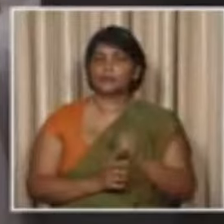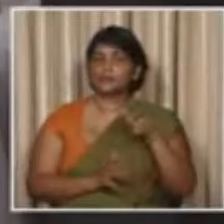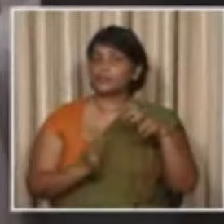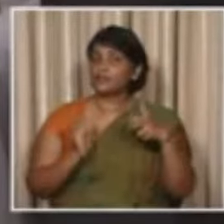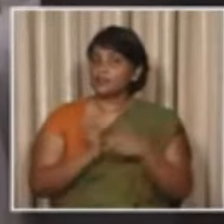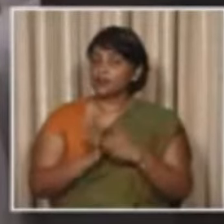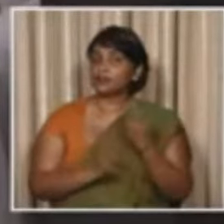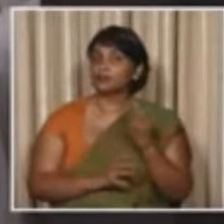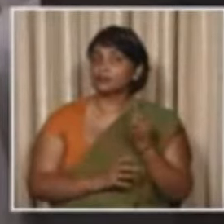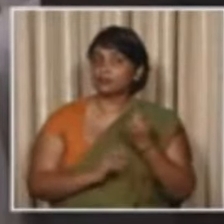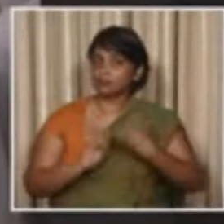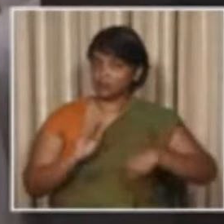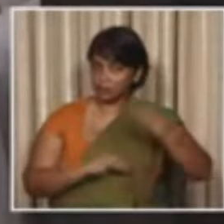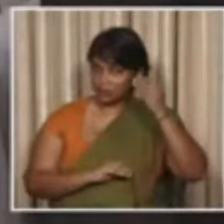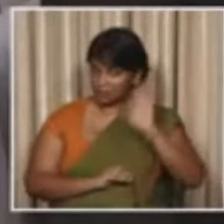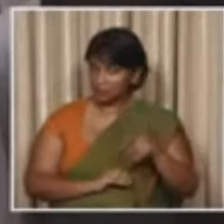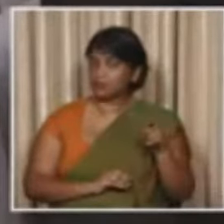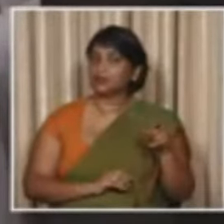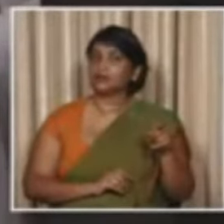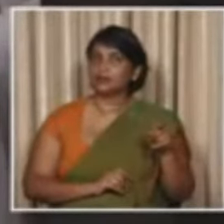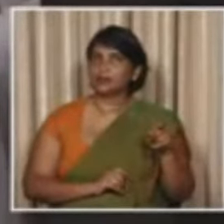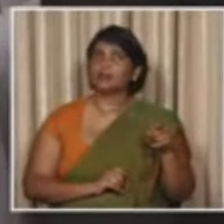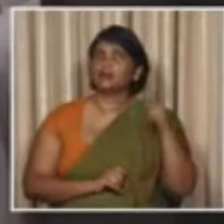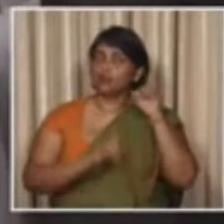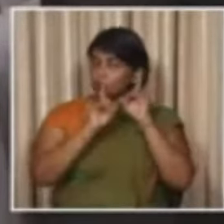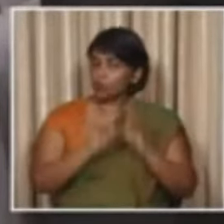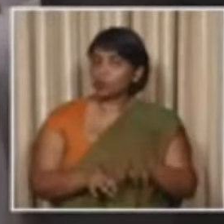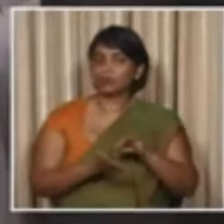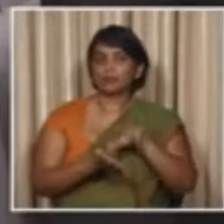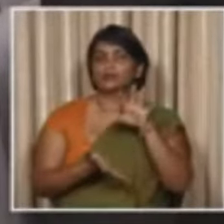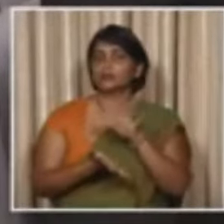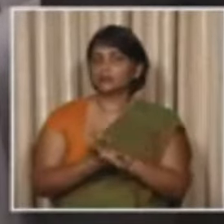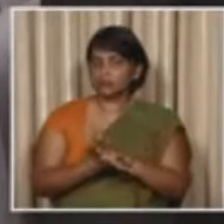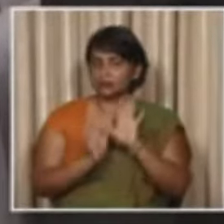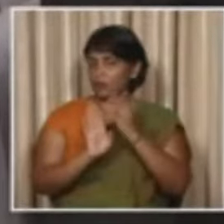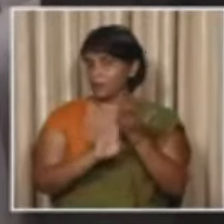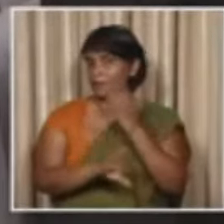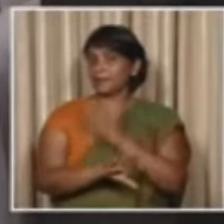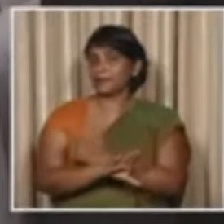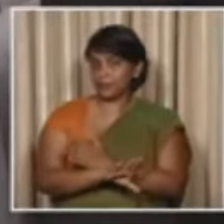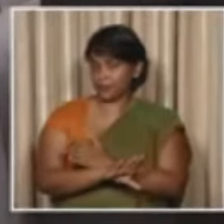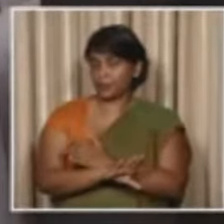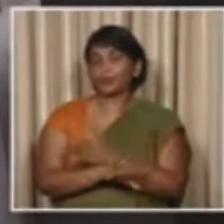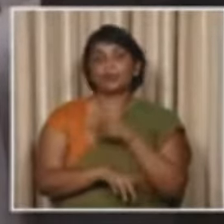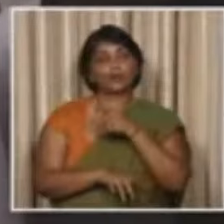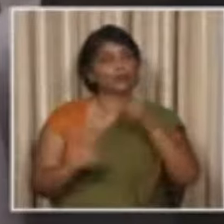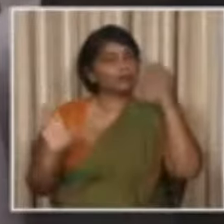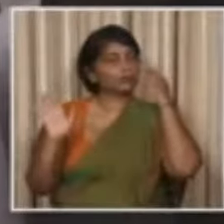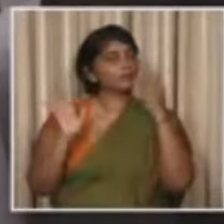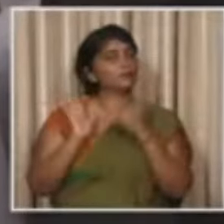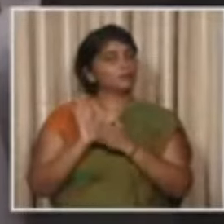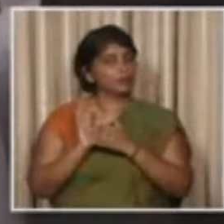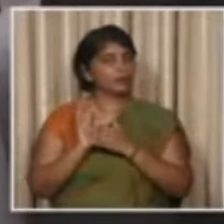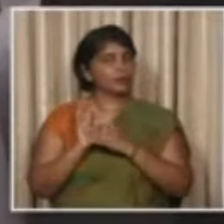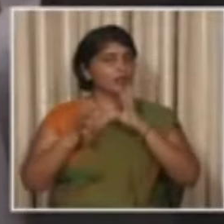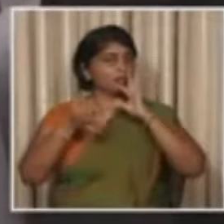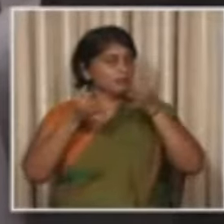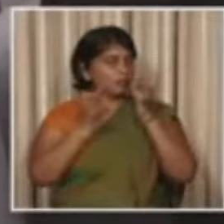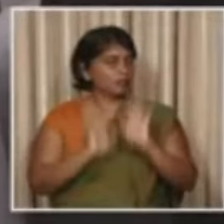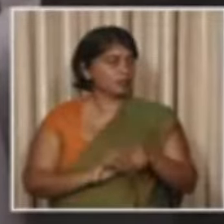වීසා ගාස්තු වැඩි කර ඇතිනම් එවැනි තීරණයක් ගැනීමට පෙර ඒ සම්බන්ධයෙන්